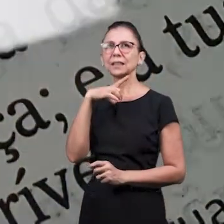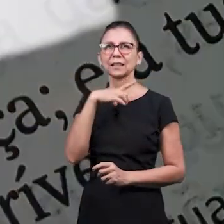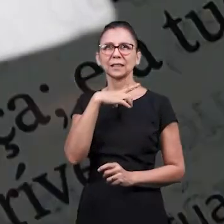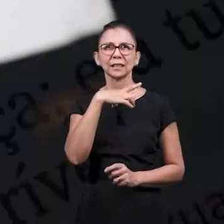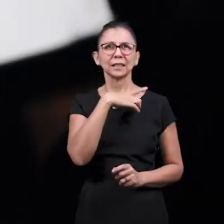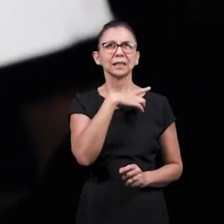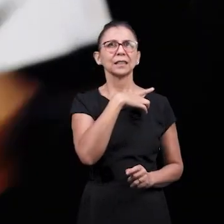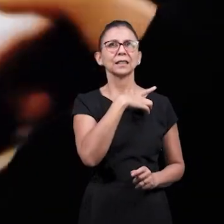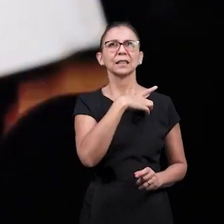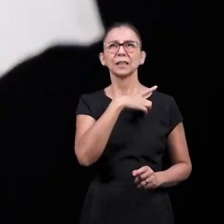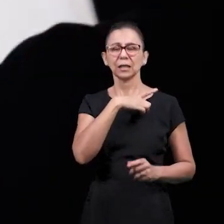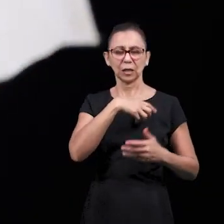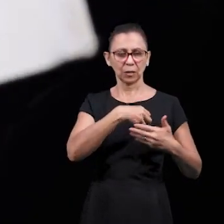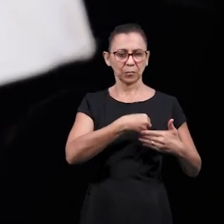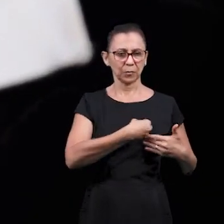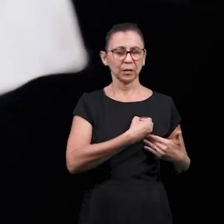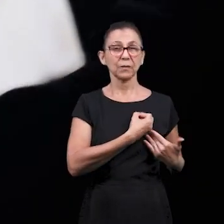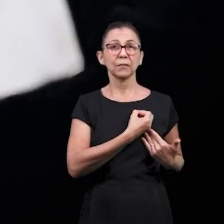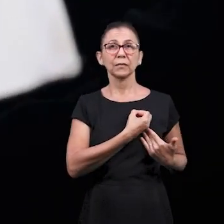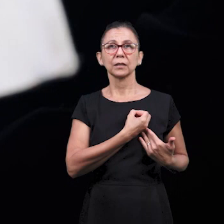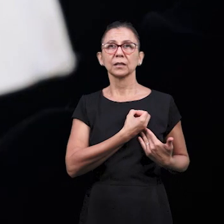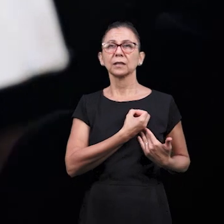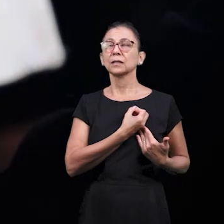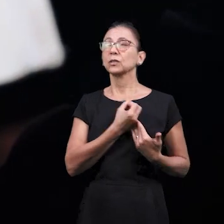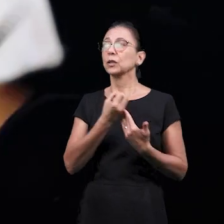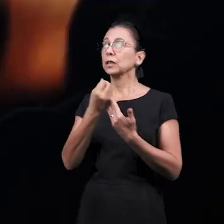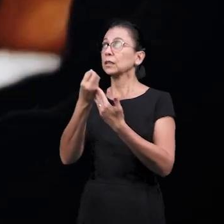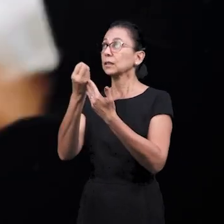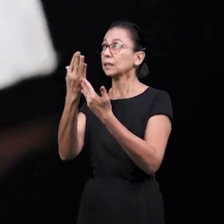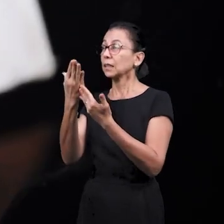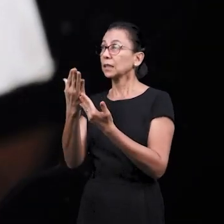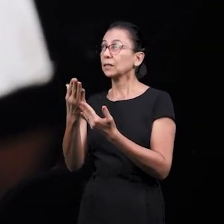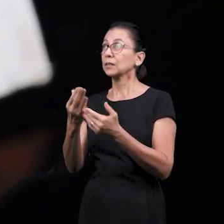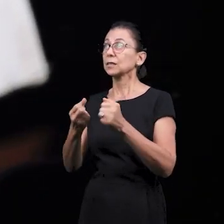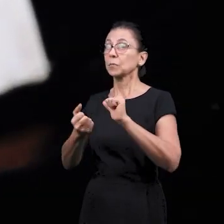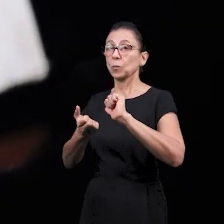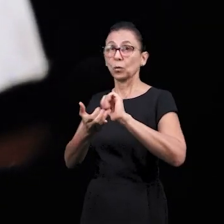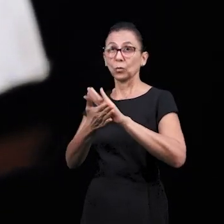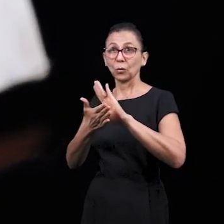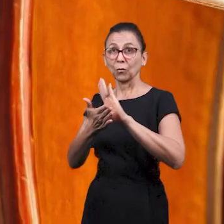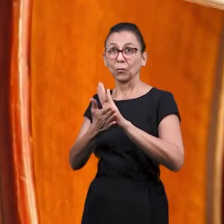Я посвящаю Тебе мою хвалу.